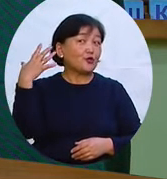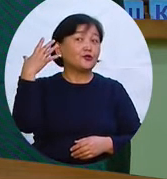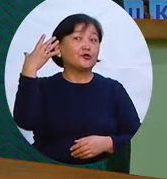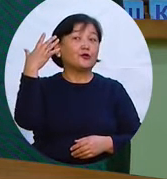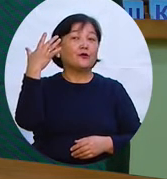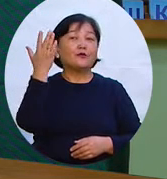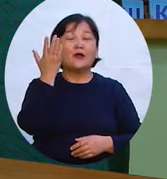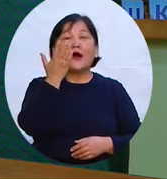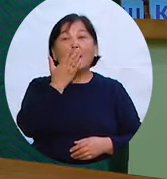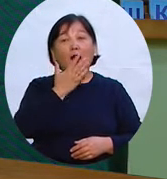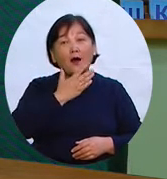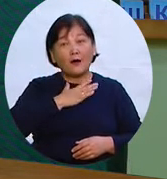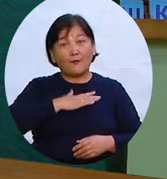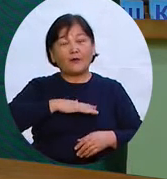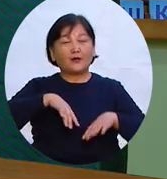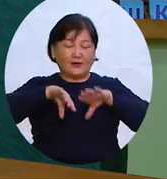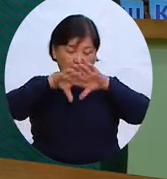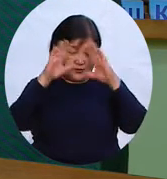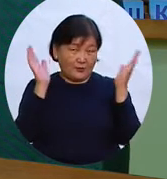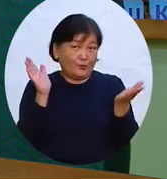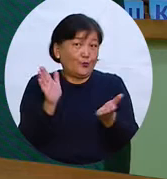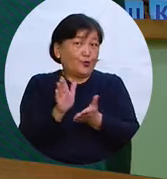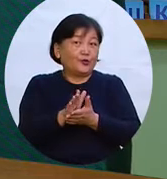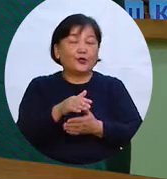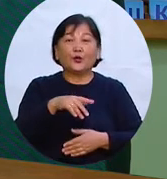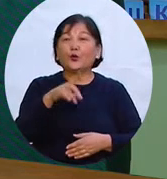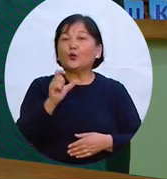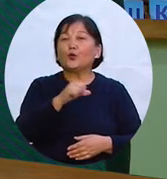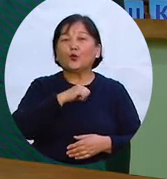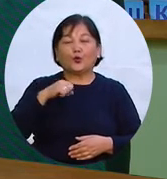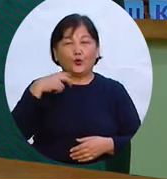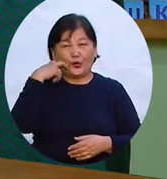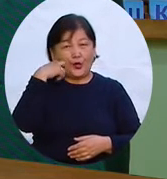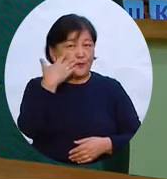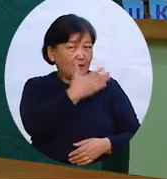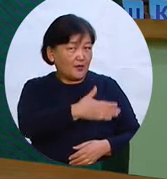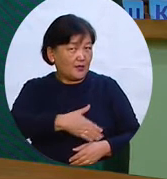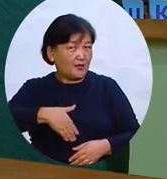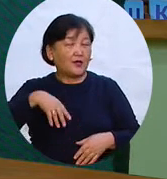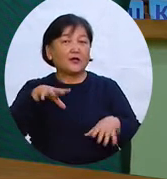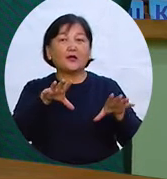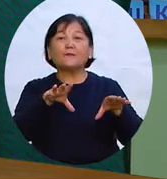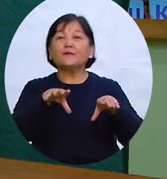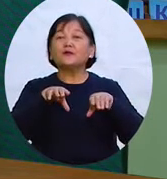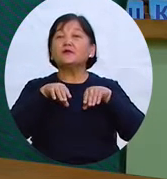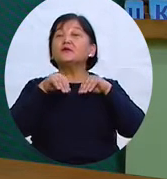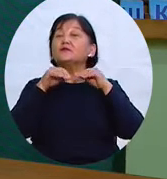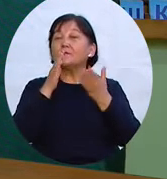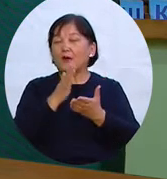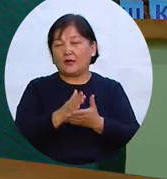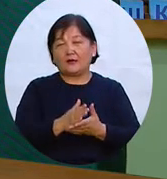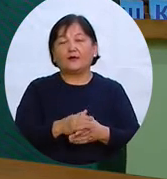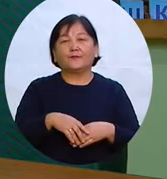Альчаал тайлууд байж ах нь шүү дээ. Тийм ээ? Тэгэхээр энэ бадгийн үг болгон бол юм. Үг болгон юм үн цэнтэй байх нэ хүүхдүүд